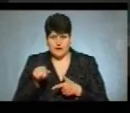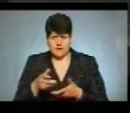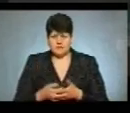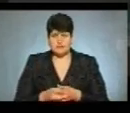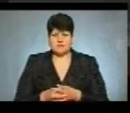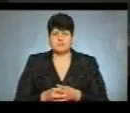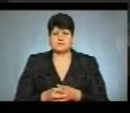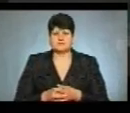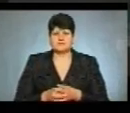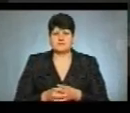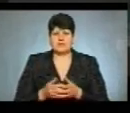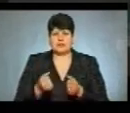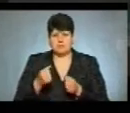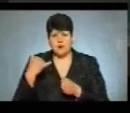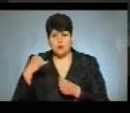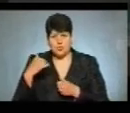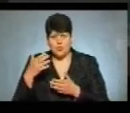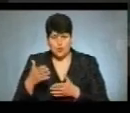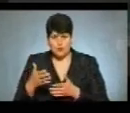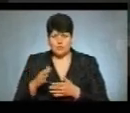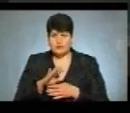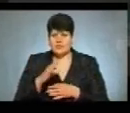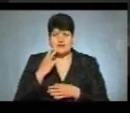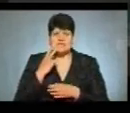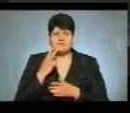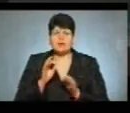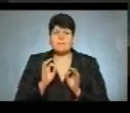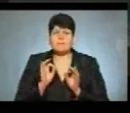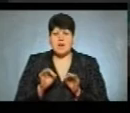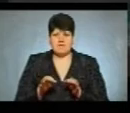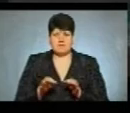І тримають худобу. Не завжди правильно